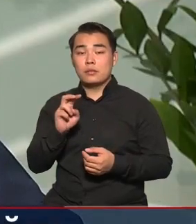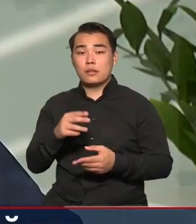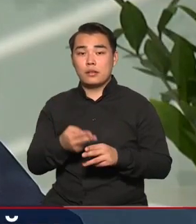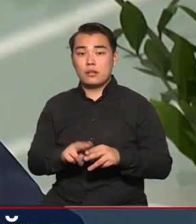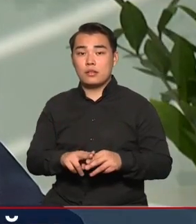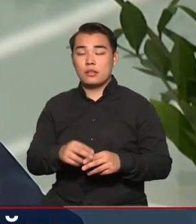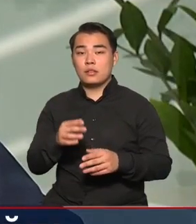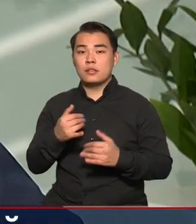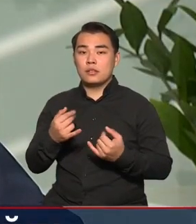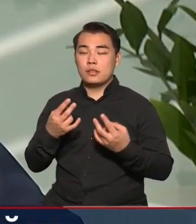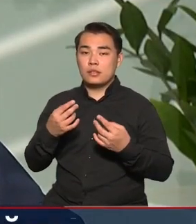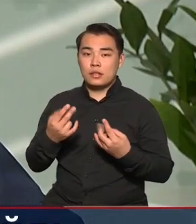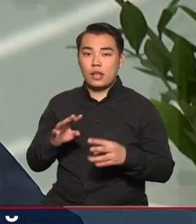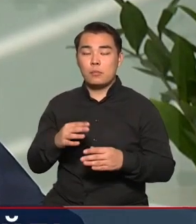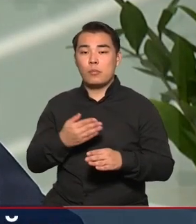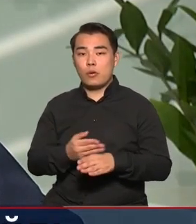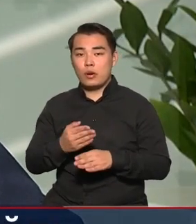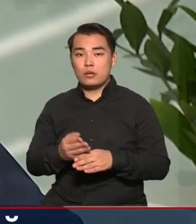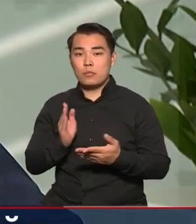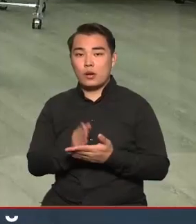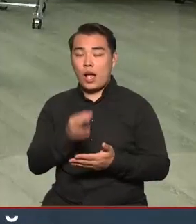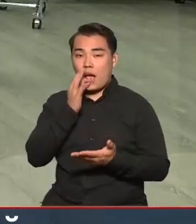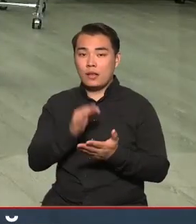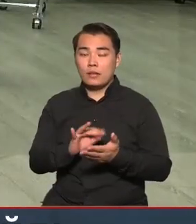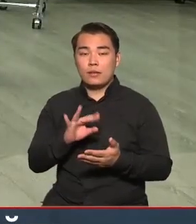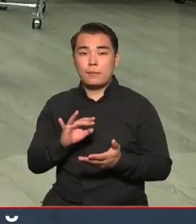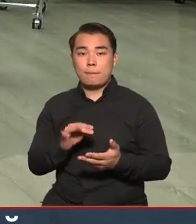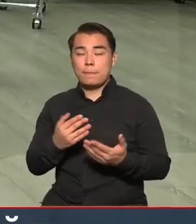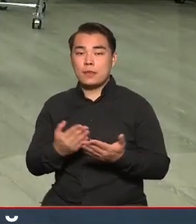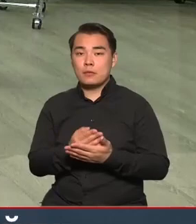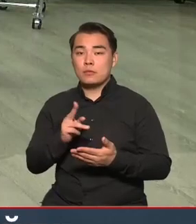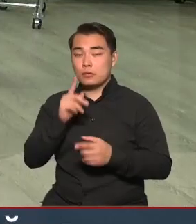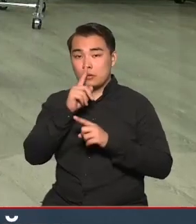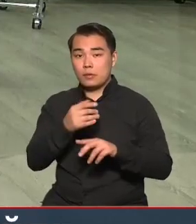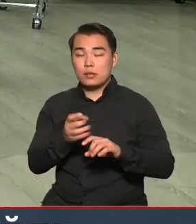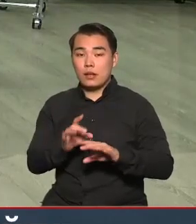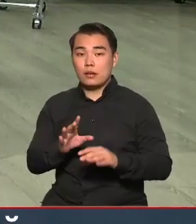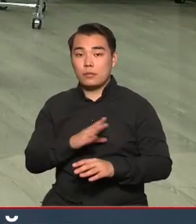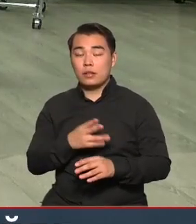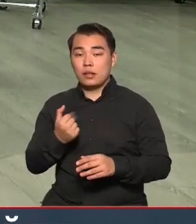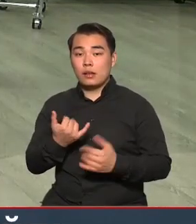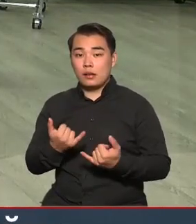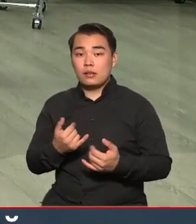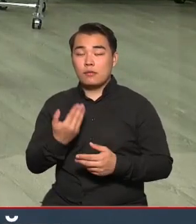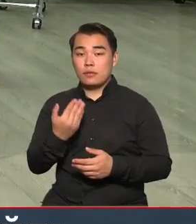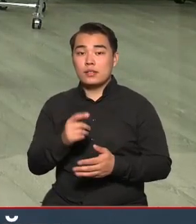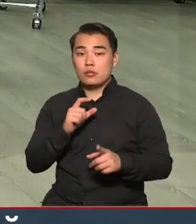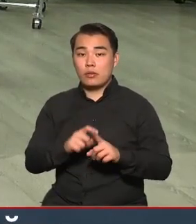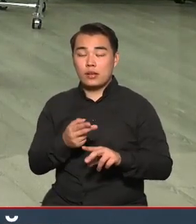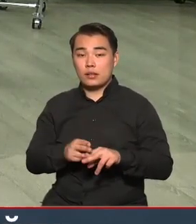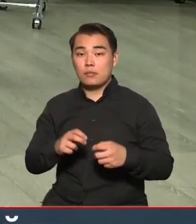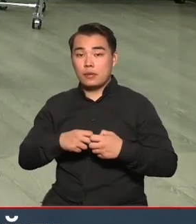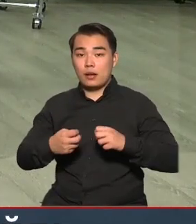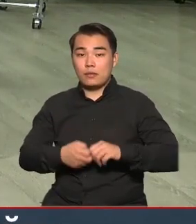жоқ, кейін жауап береміз, бізде мұндай ақпарат жоқ, болмаса басқа ведомствоға барыңыз деген сияқты. Сондықтан міне сіз айтып отырғаның мәселеңіз